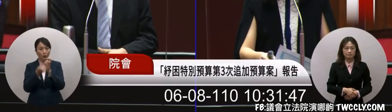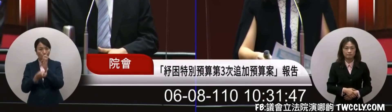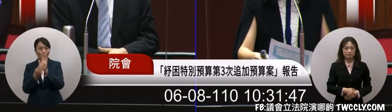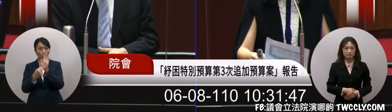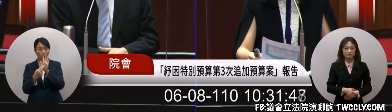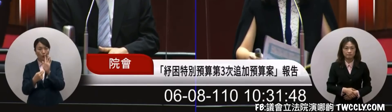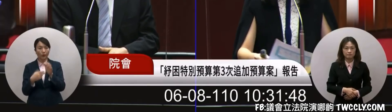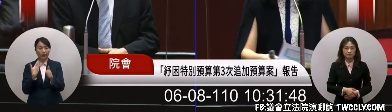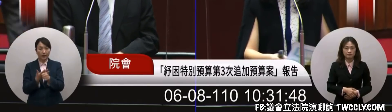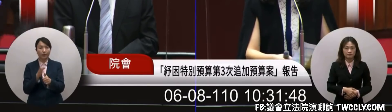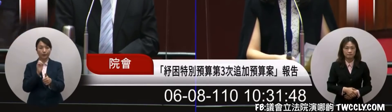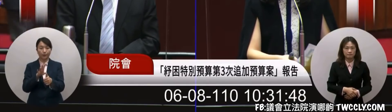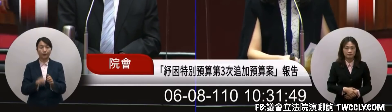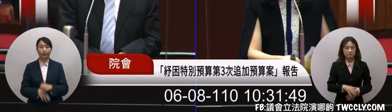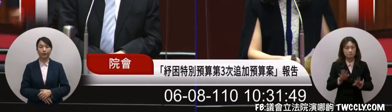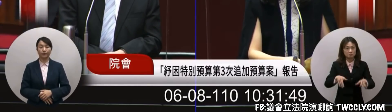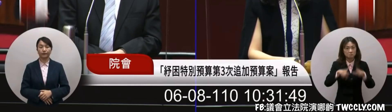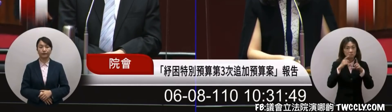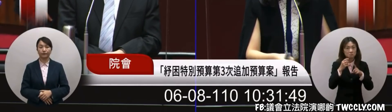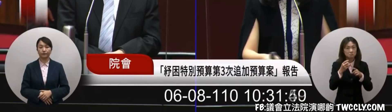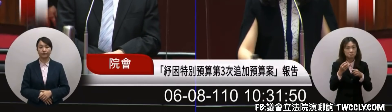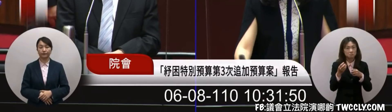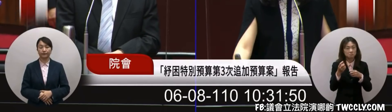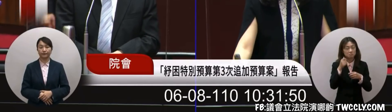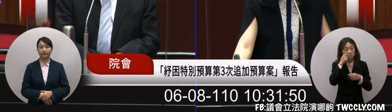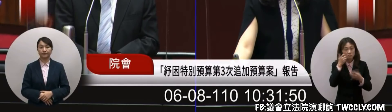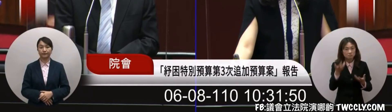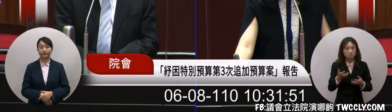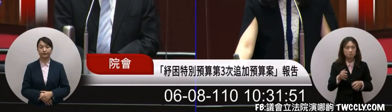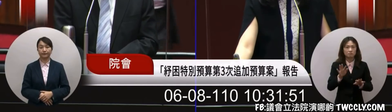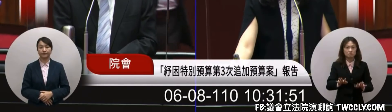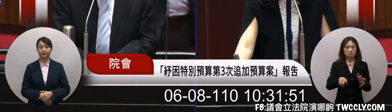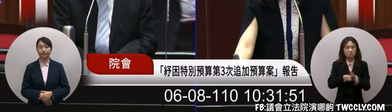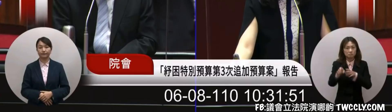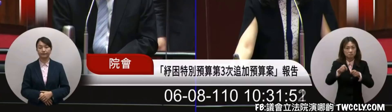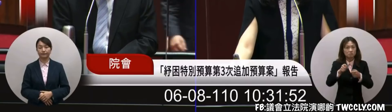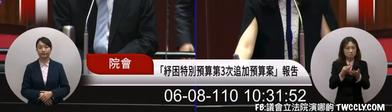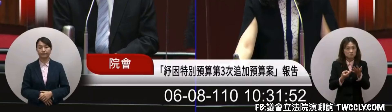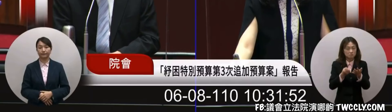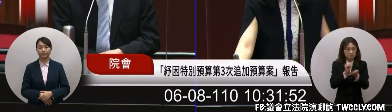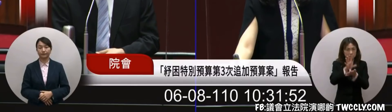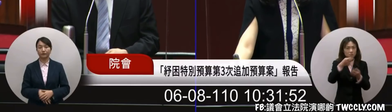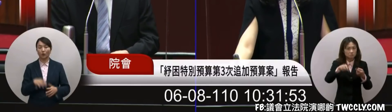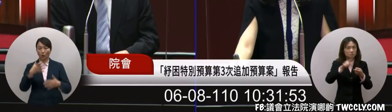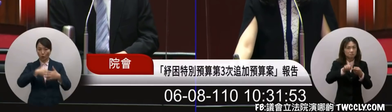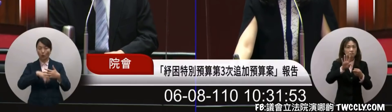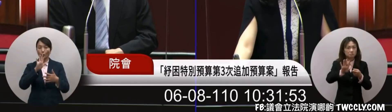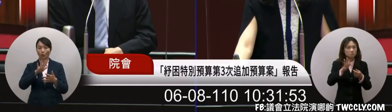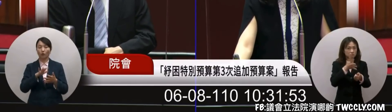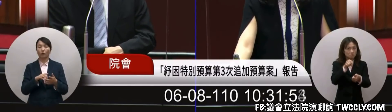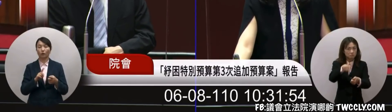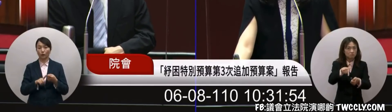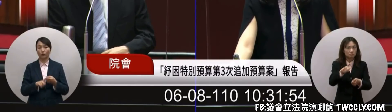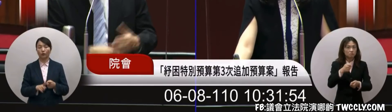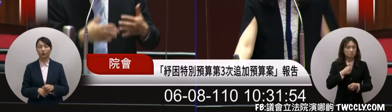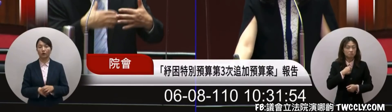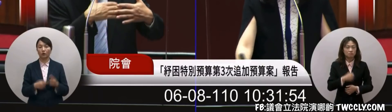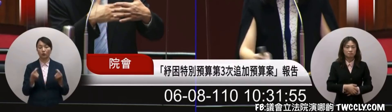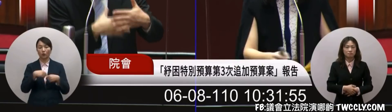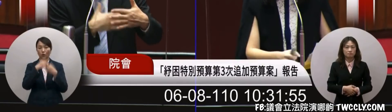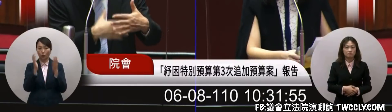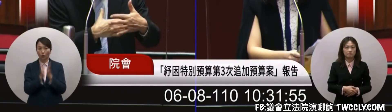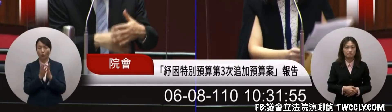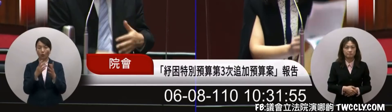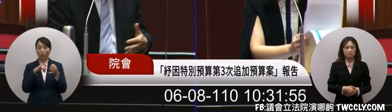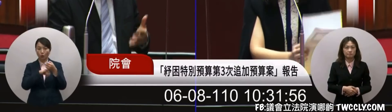字给委员看。 现在不能回答吗？您今天已经知道我们今天专案报告里面包含疫苗采购跟到货吗？ 有包括在内。 那相关全部